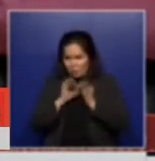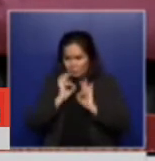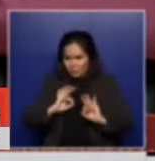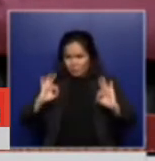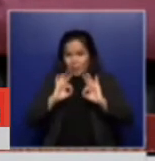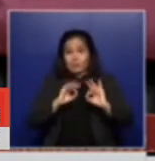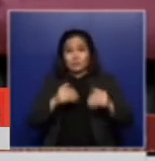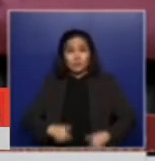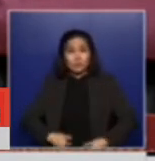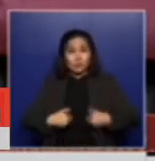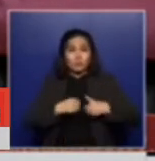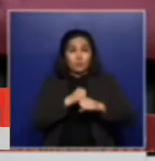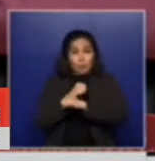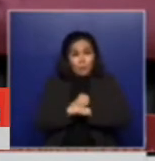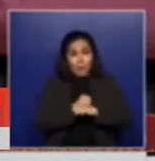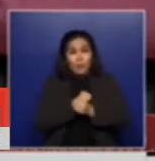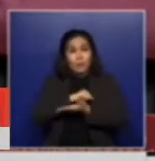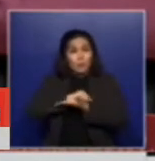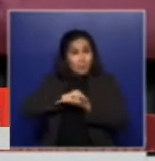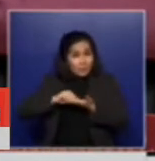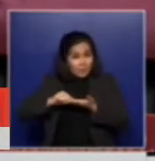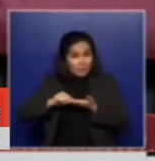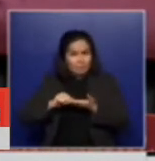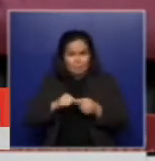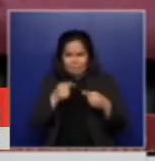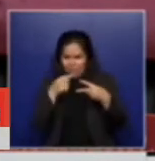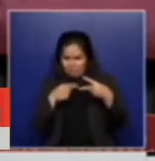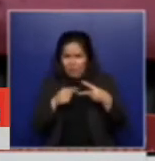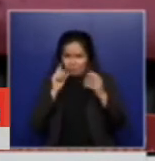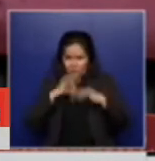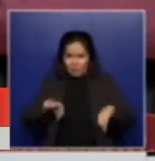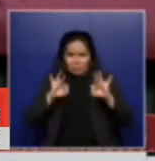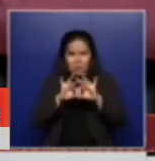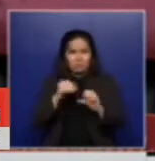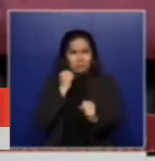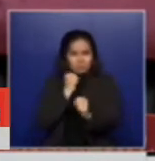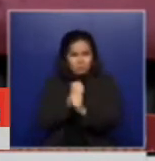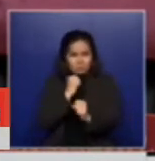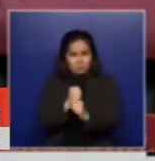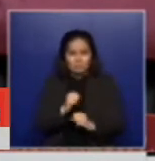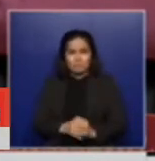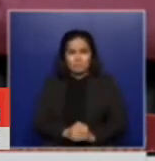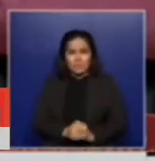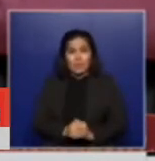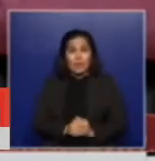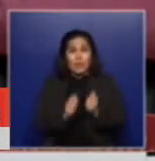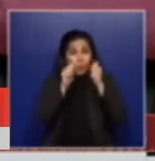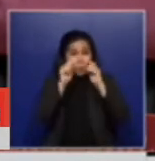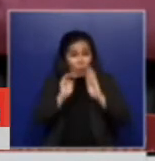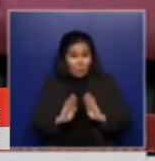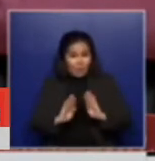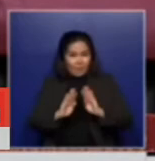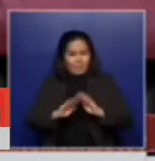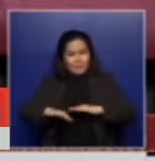ยเนี่ยสิ่งเหล่านี้ครับมันเป็นเรื่องที่ต้องกระทำนะครับการวางโครงสร้างพื้นฐานของประเทศมันต้องส